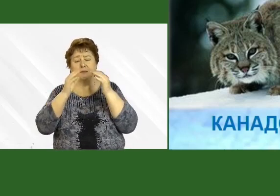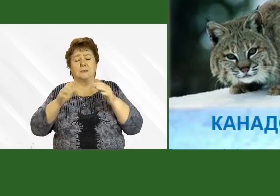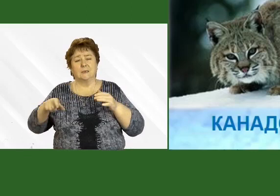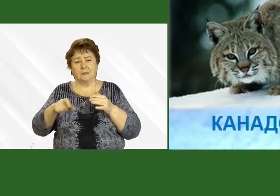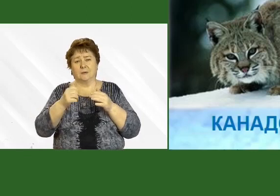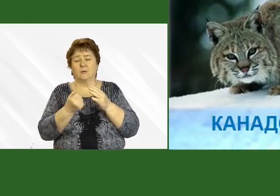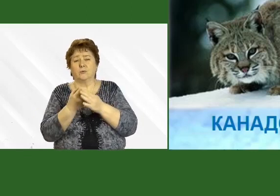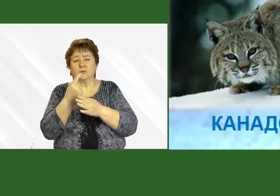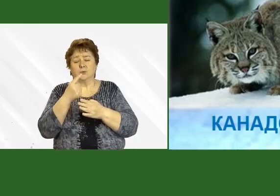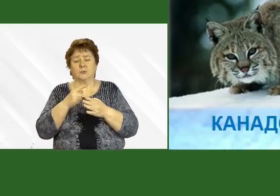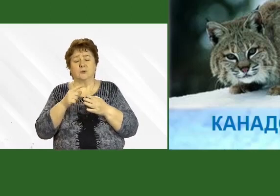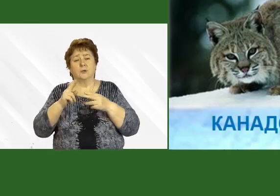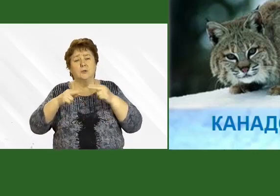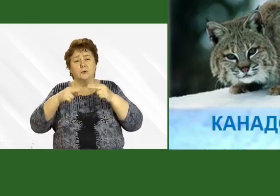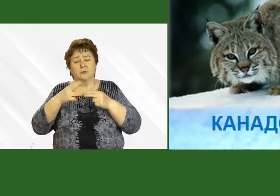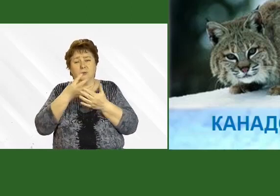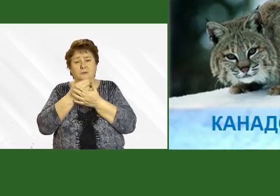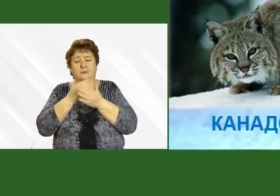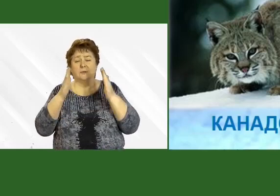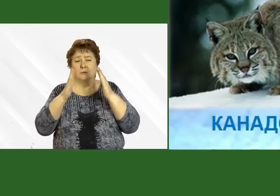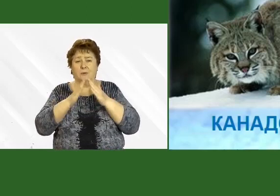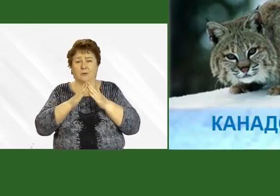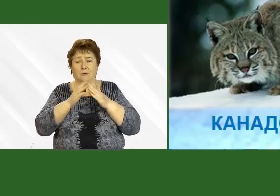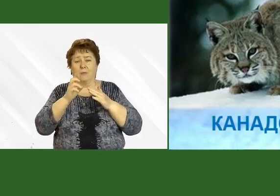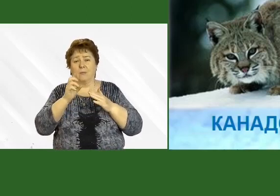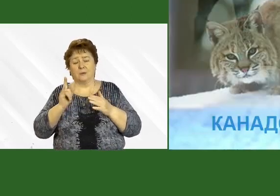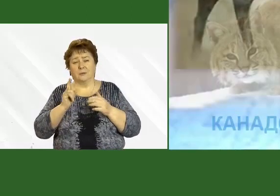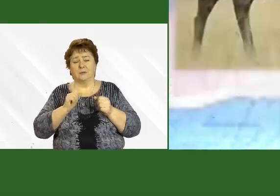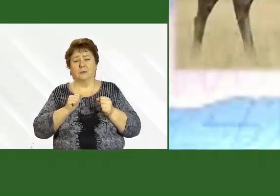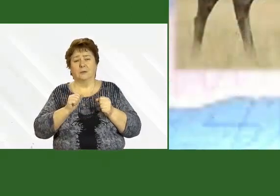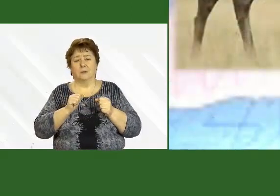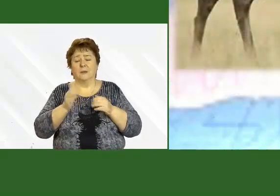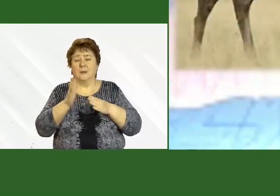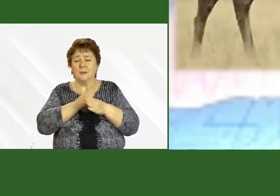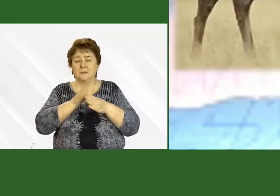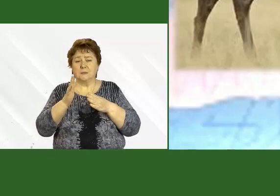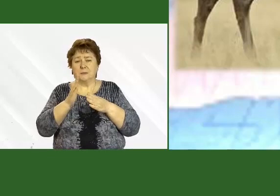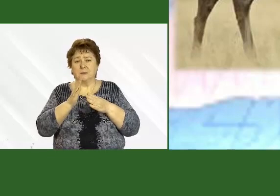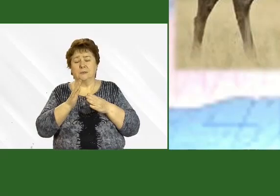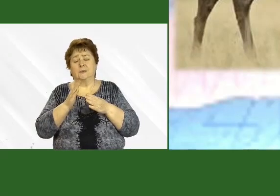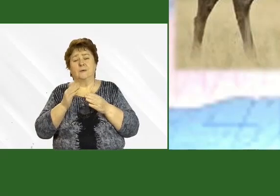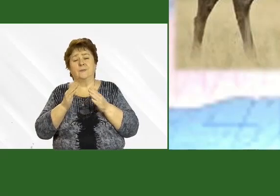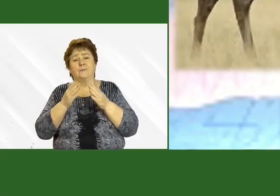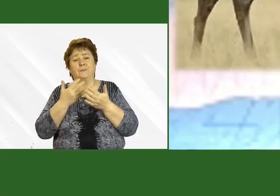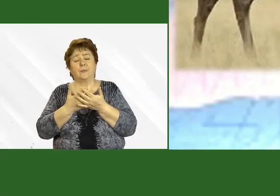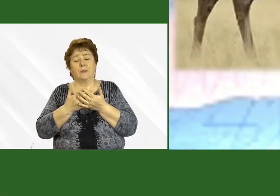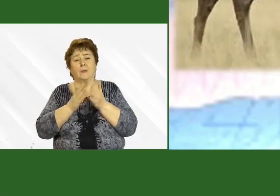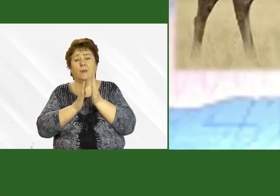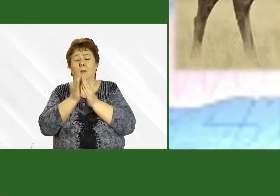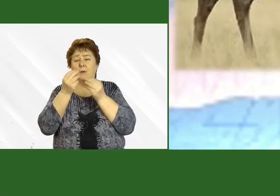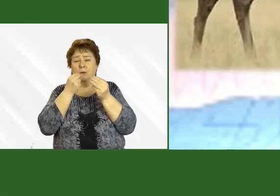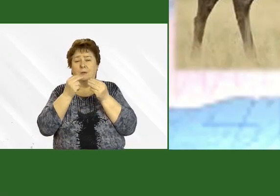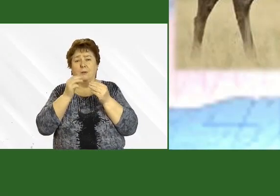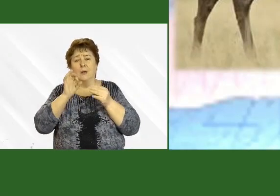ручьях строит свои сложные жилища бобры среди представителей травоядных али не